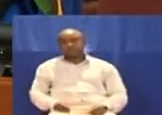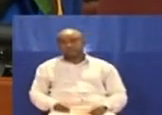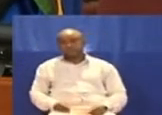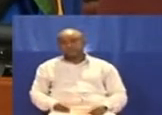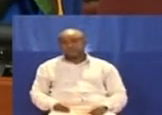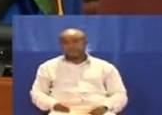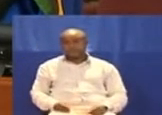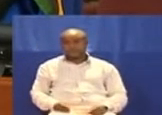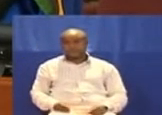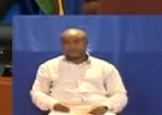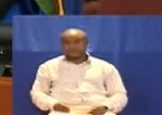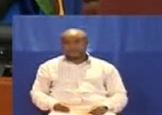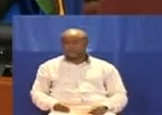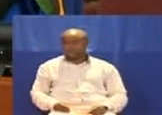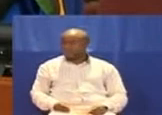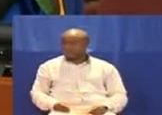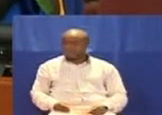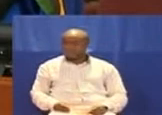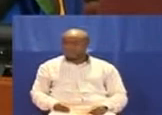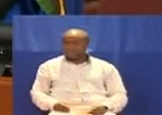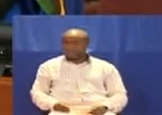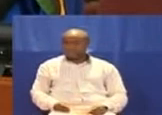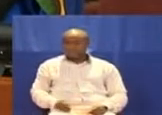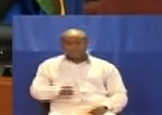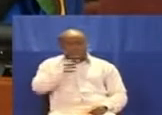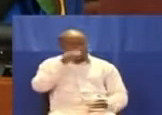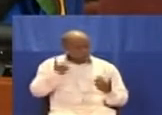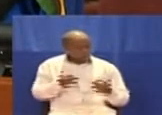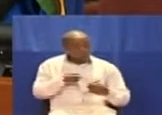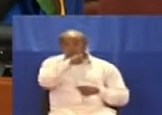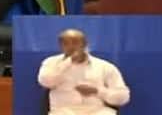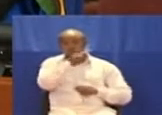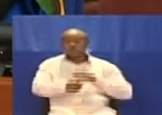Na maajabu ya kiongozi wetu huyu